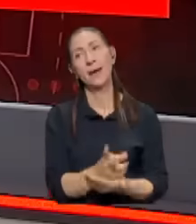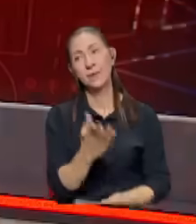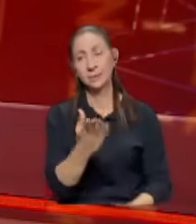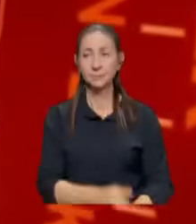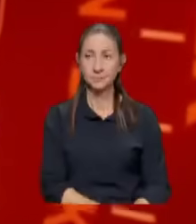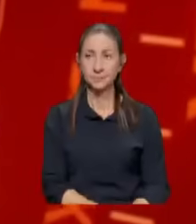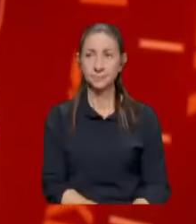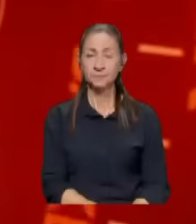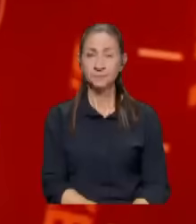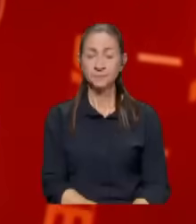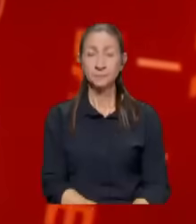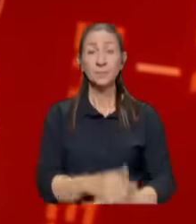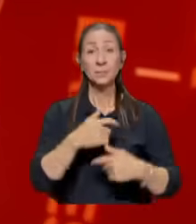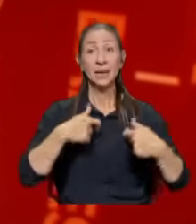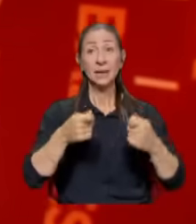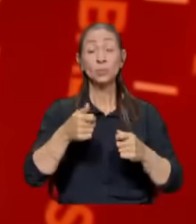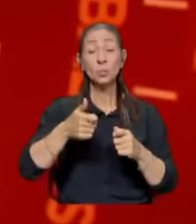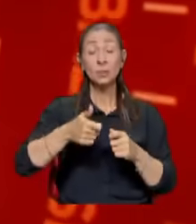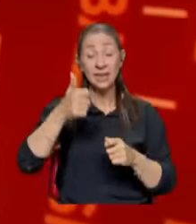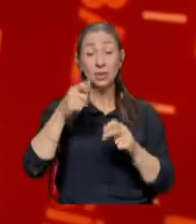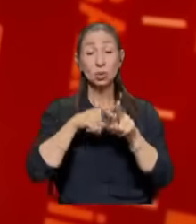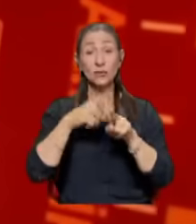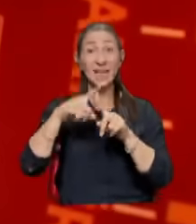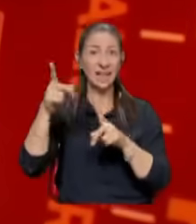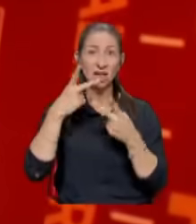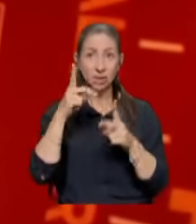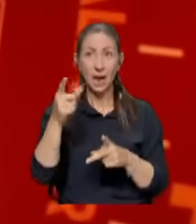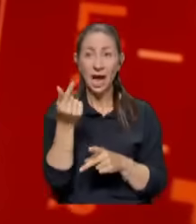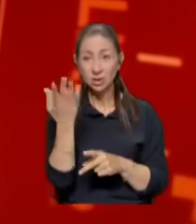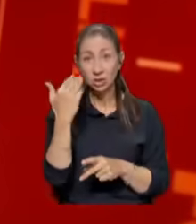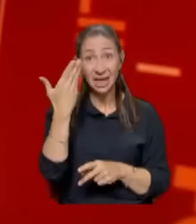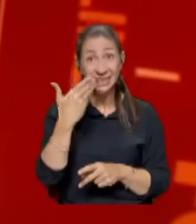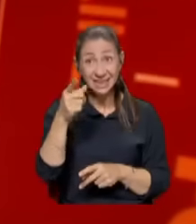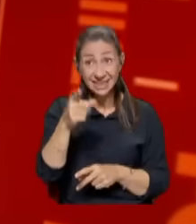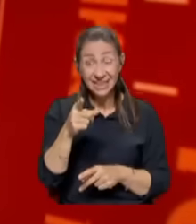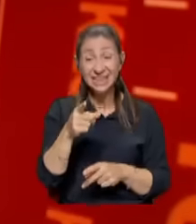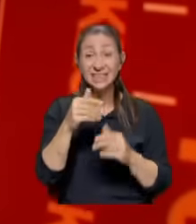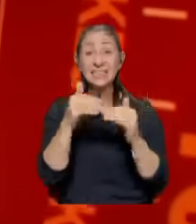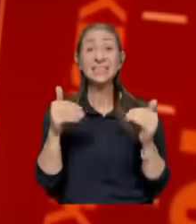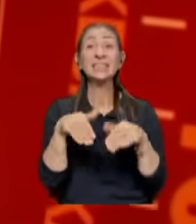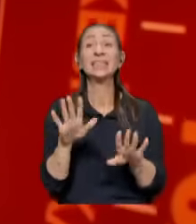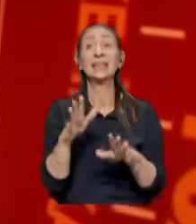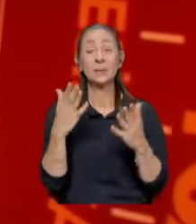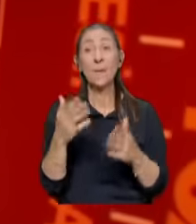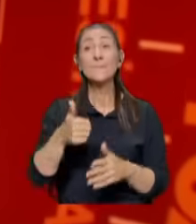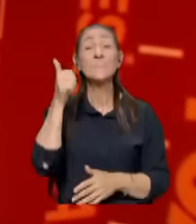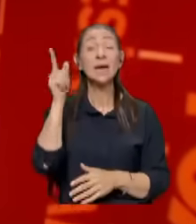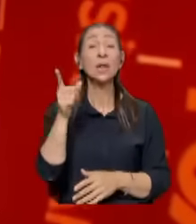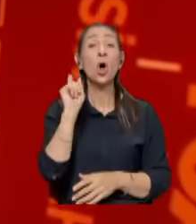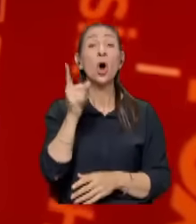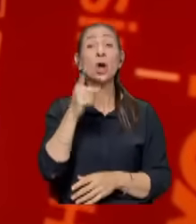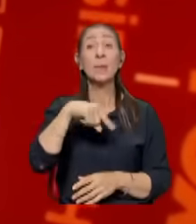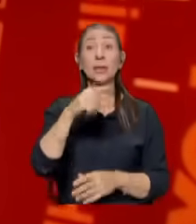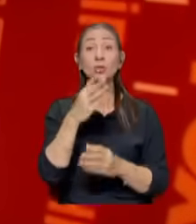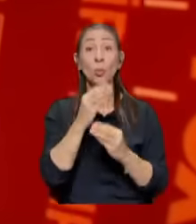verin. Milli Eğitim Bakanı Yusuf Tekin'in açıklamaları az önce izlediklerinizle de sınırlı değil efendim. Bakan